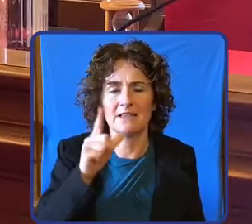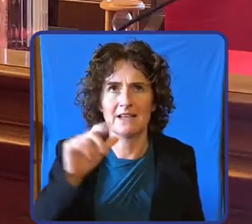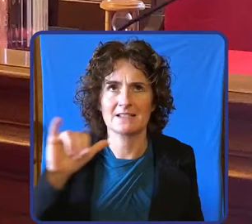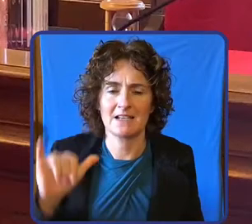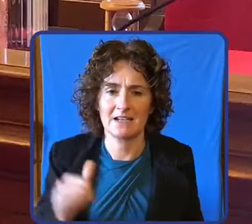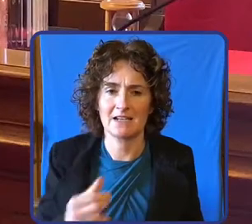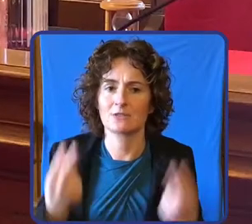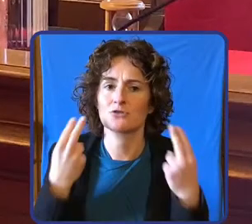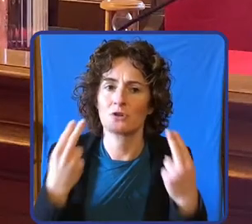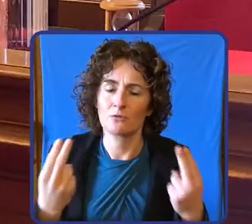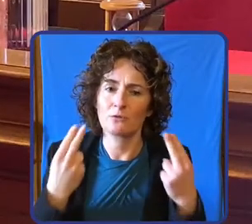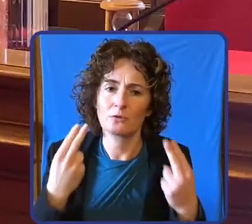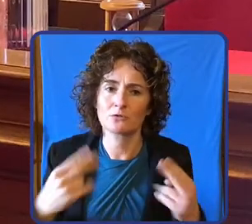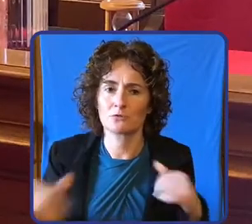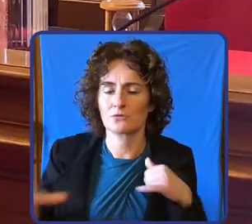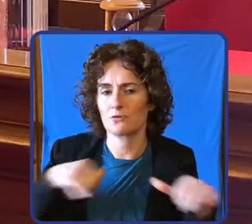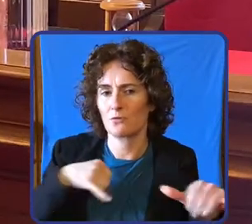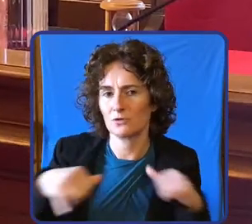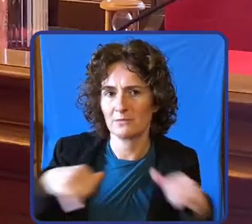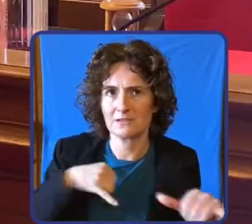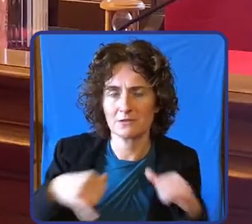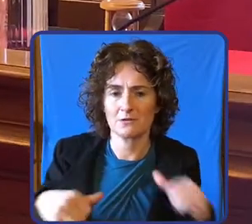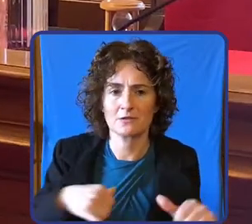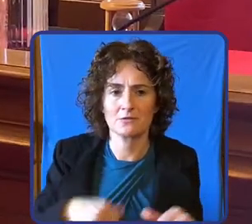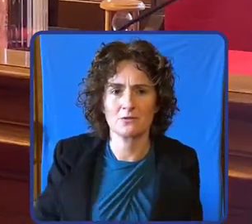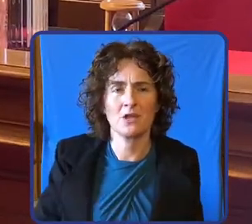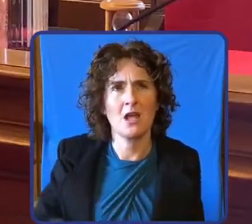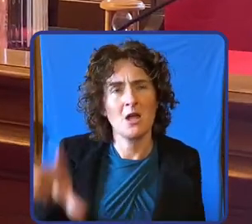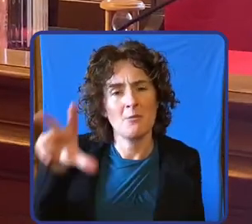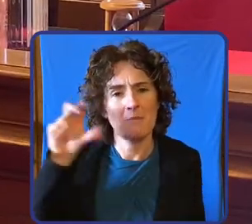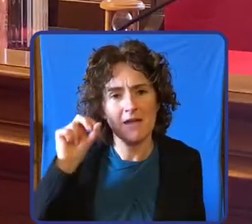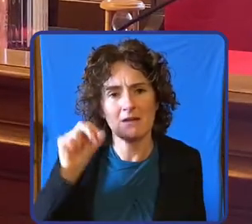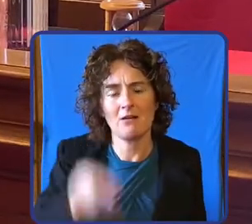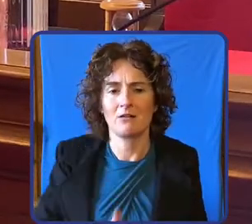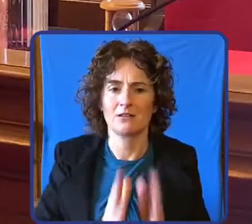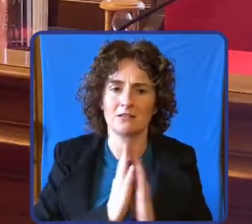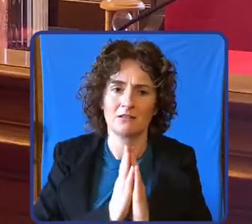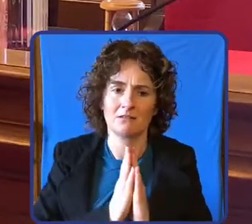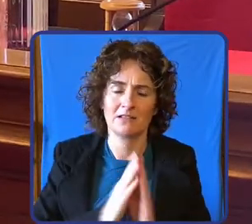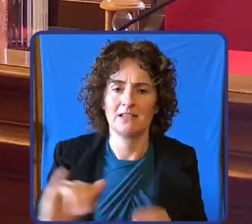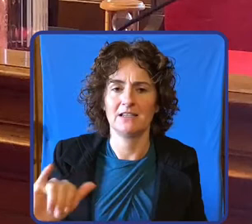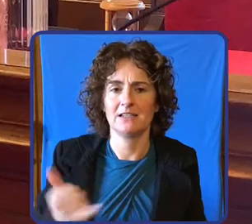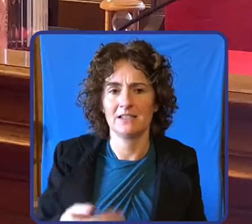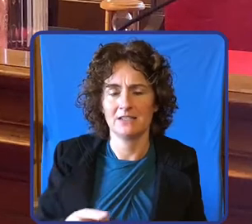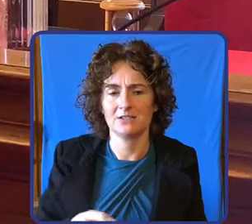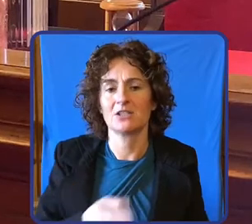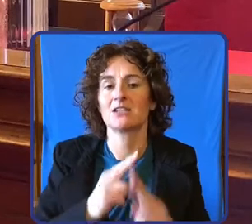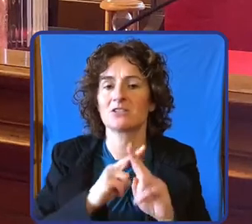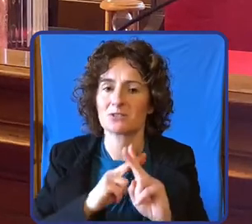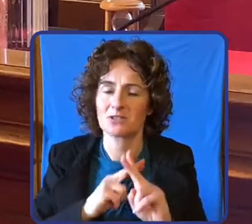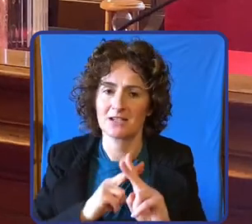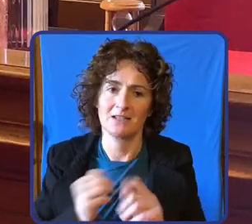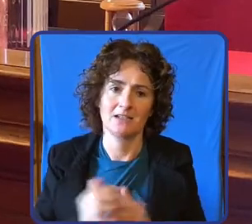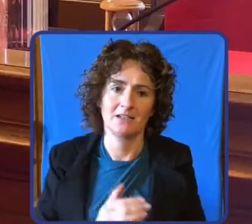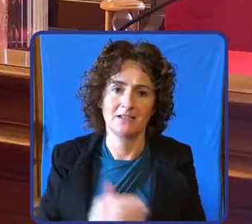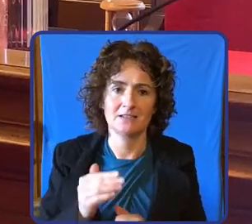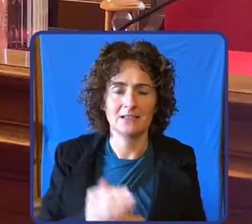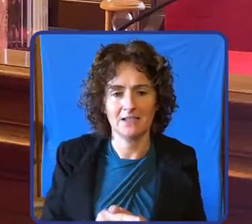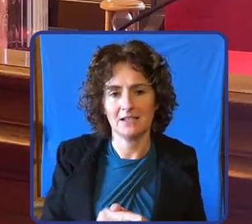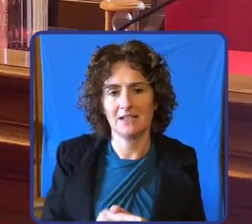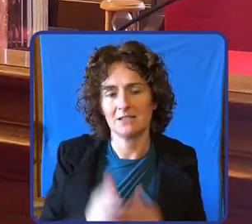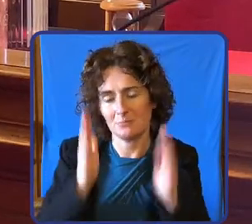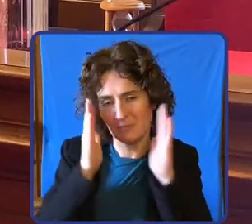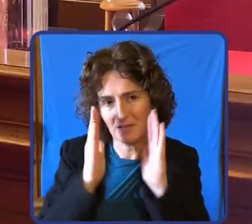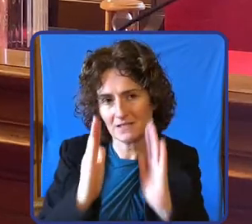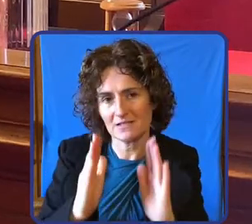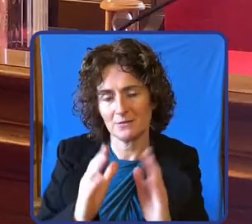annyira fontos a szülővárosa, hogy meghallgatottik a kérésünk, és segíteni fog. Én vagyok annyira naív, hogy azt gondolom, hogy ez